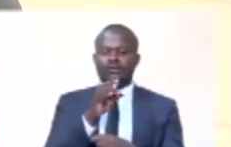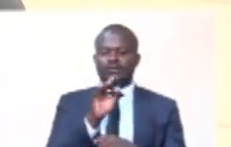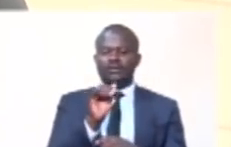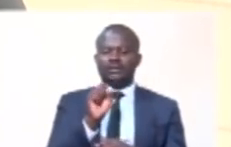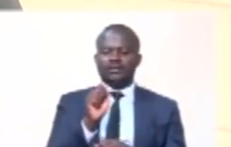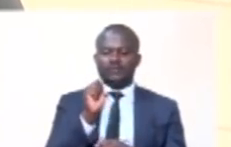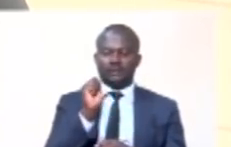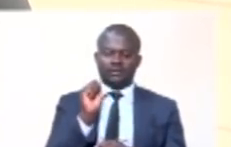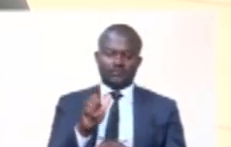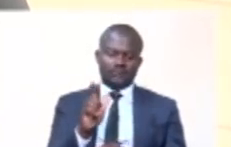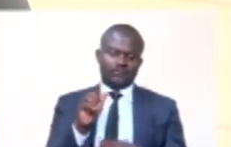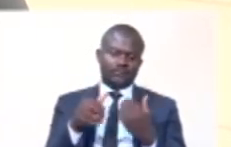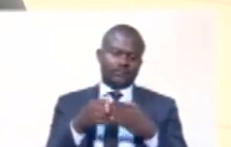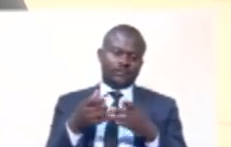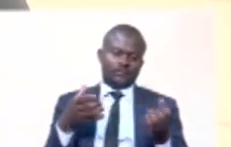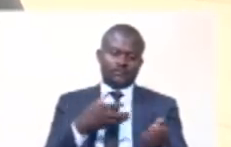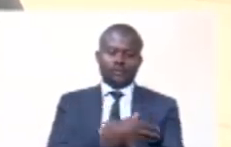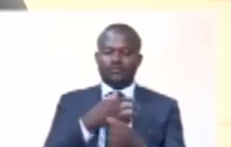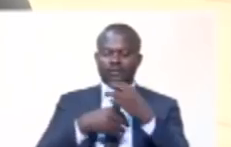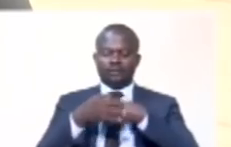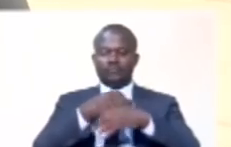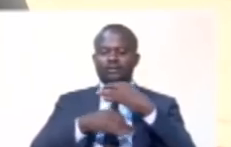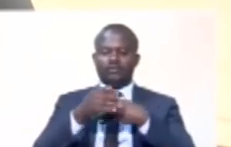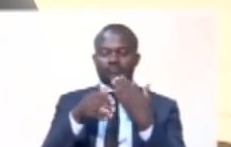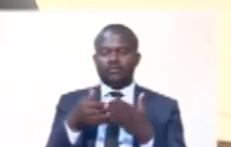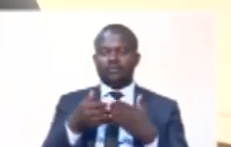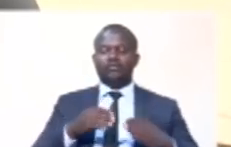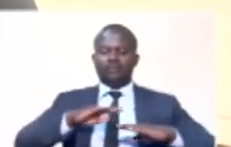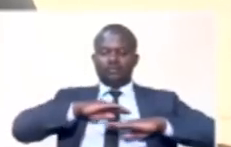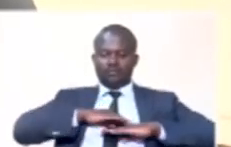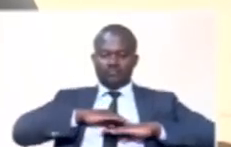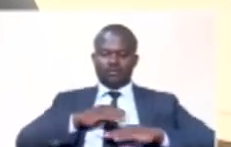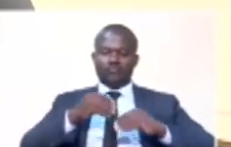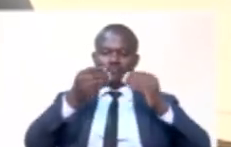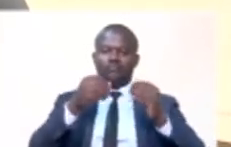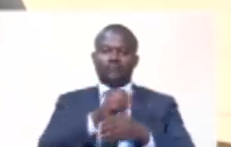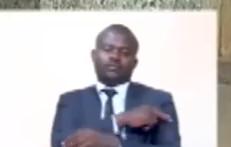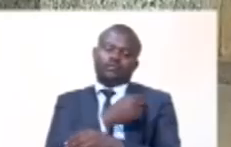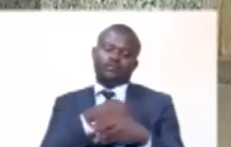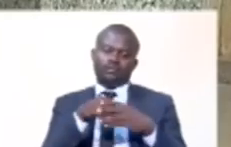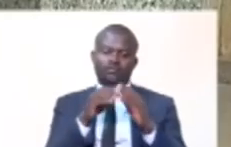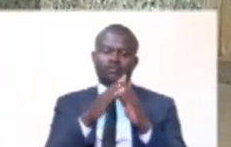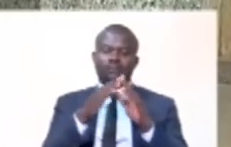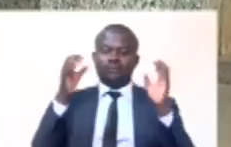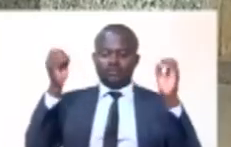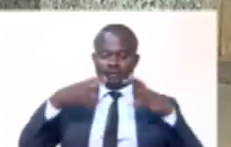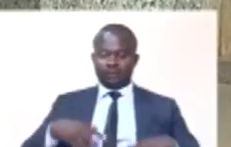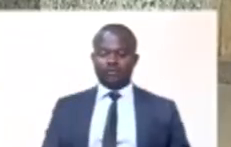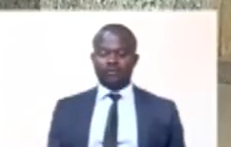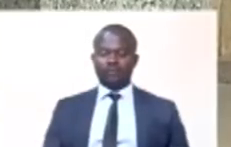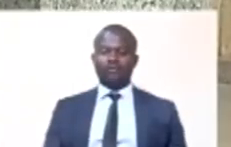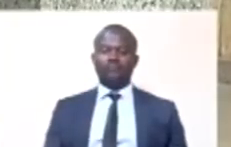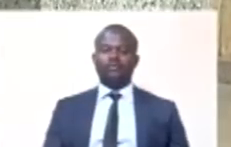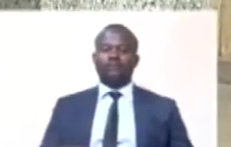ubushobozi bw'uruganda rwabo kugira ngo rushe kwa rwahaza rwasagurira n'ibitaro byo mu mujyi wa Kigali. Ibitanda